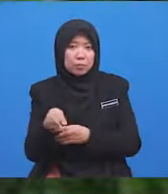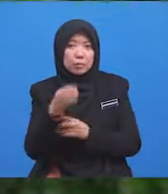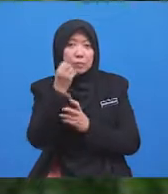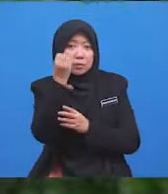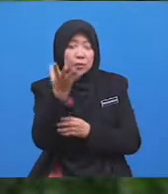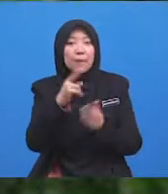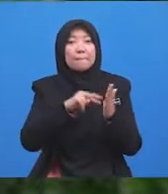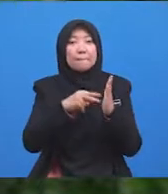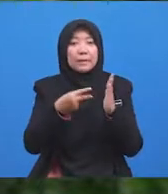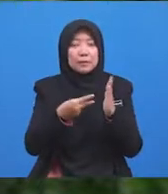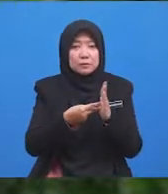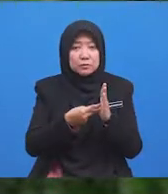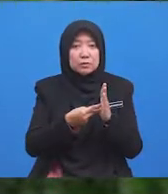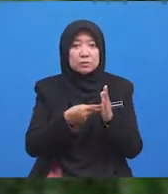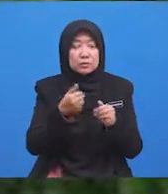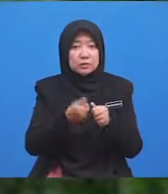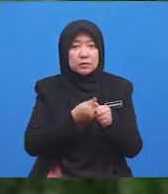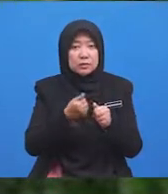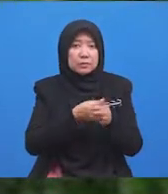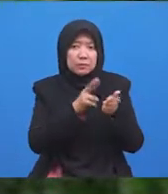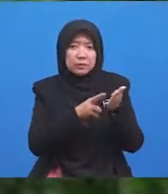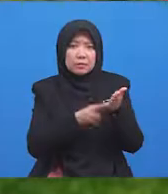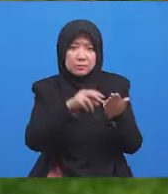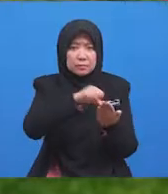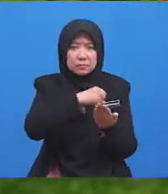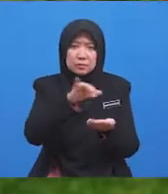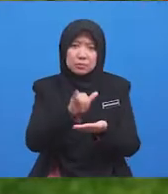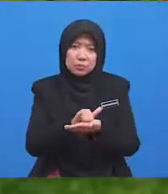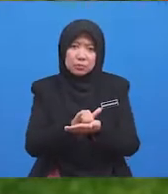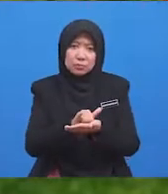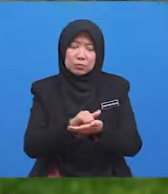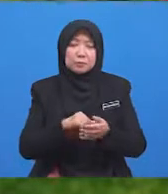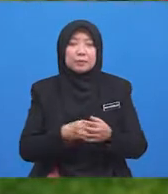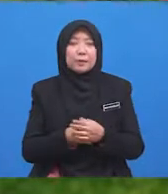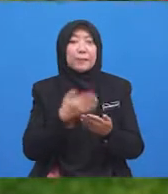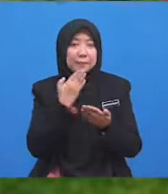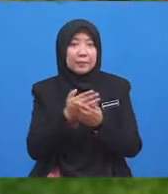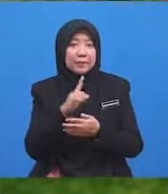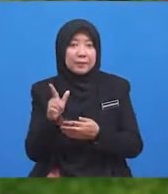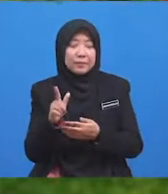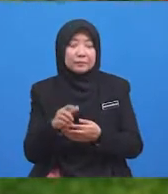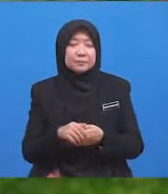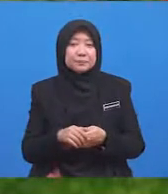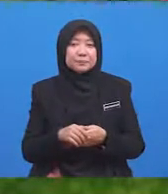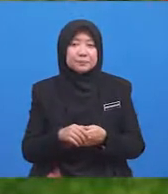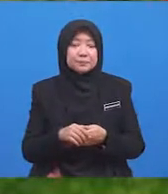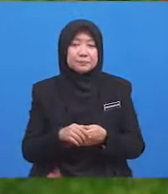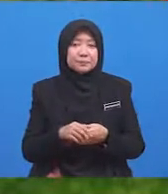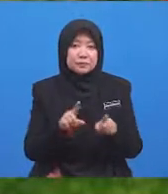tekan maksud pada setiap rangkap saja tersebut Baiklah Mari kita sama-sama